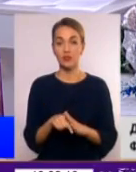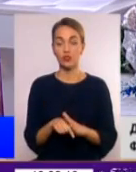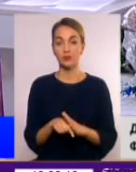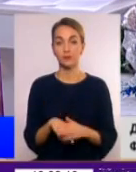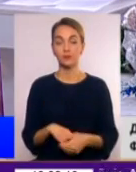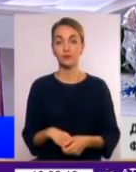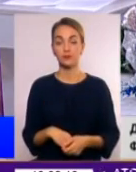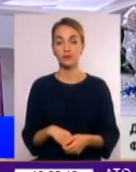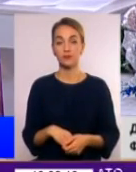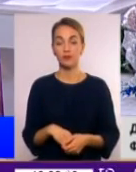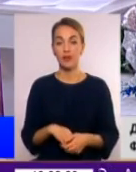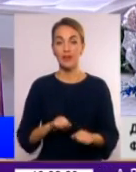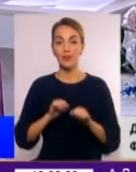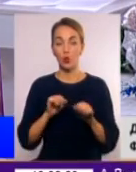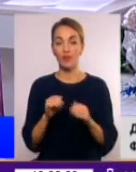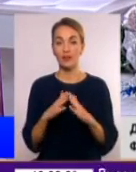Значить, тиловий табір.